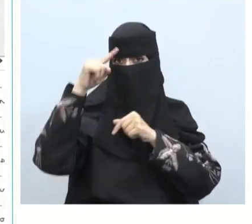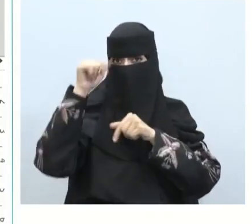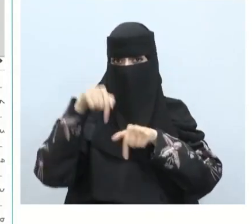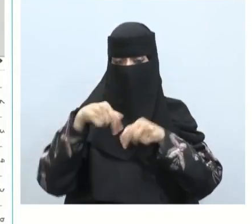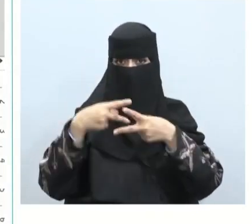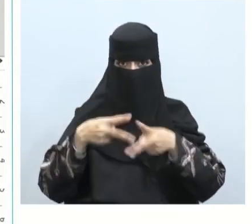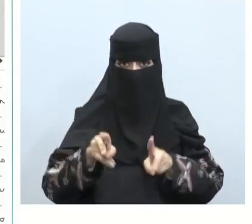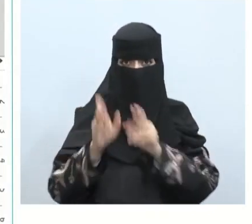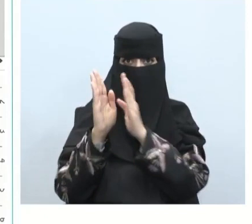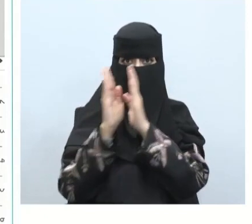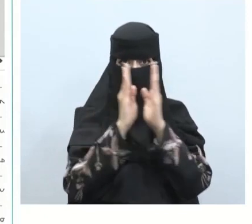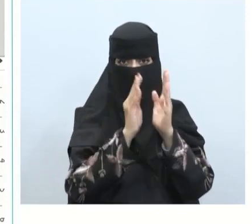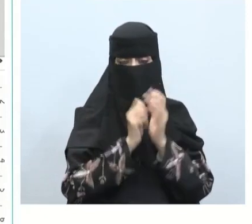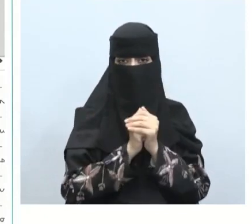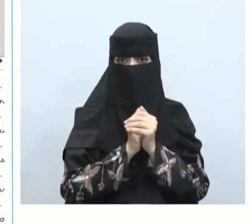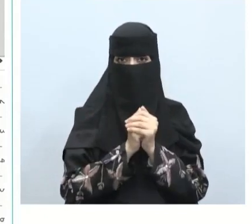فتحنا